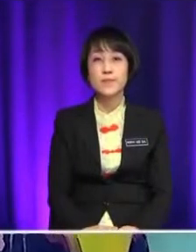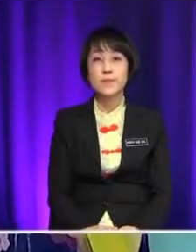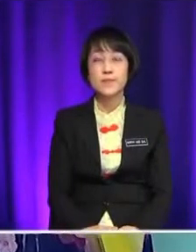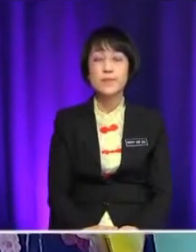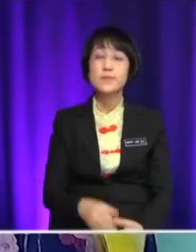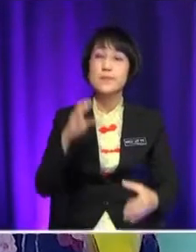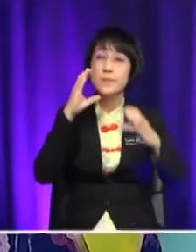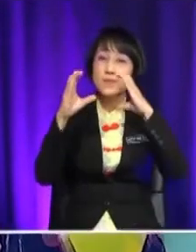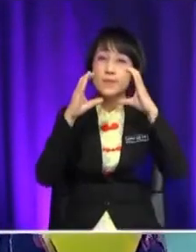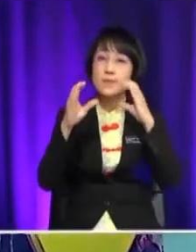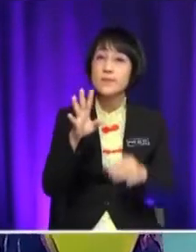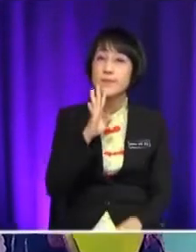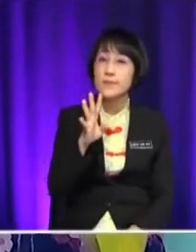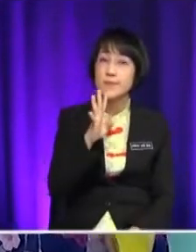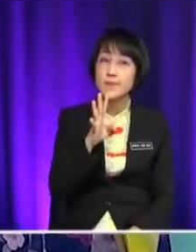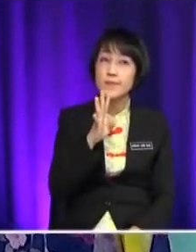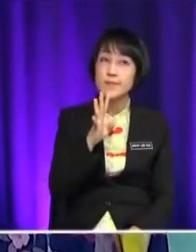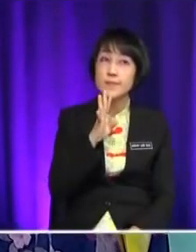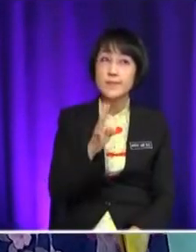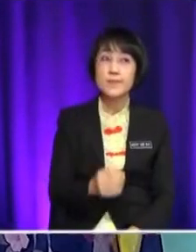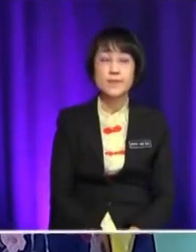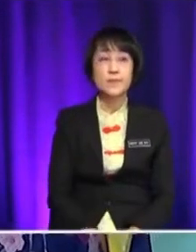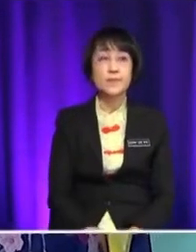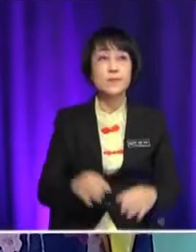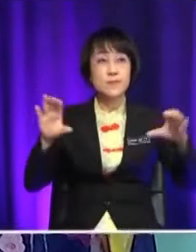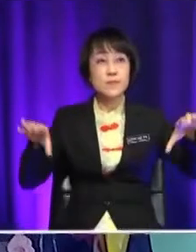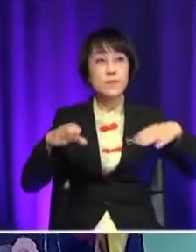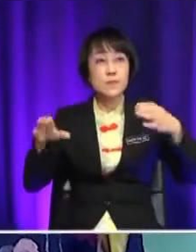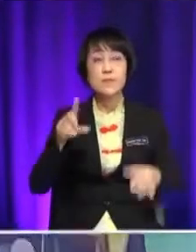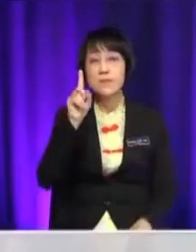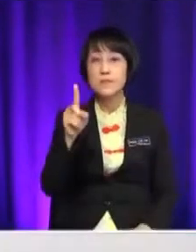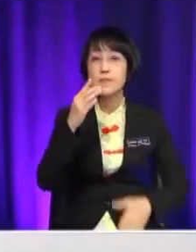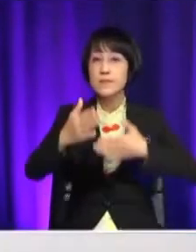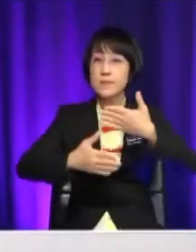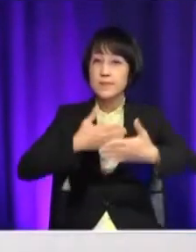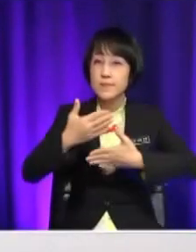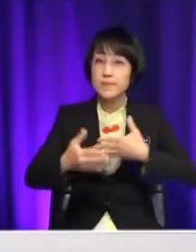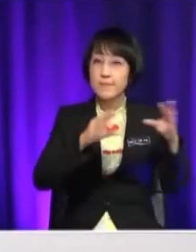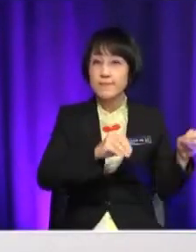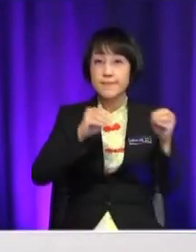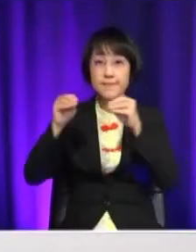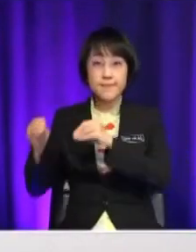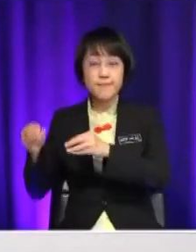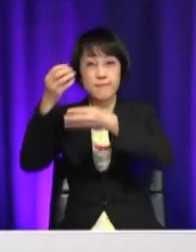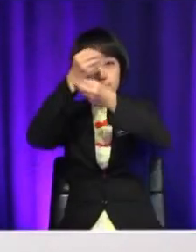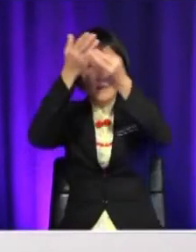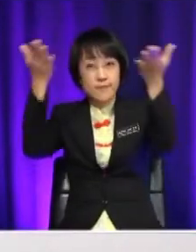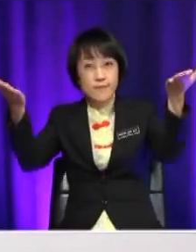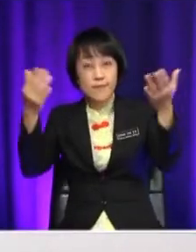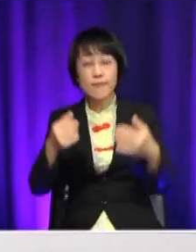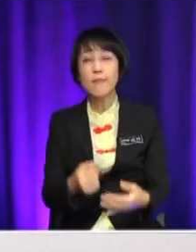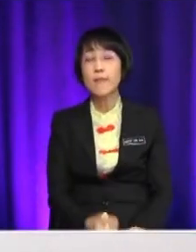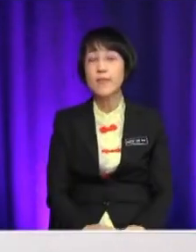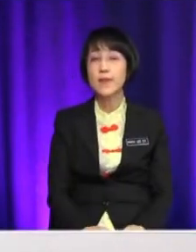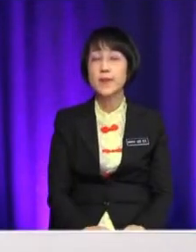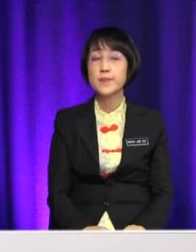ni maksudnya ialah kita ni melakukan satu proses perpindahan maklumat. Okey, bila kita nak